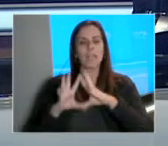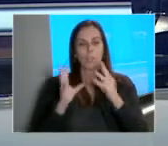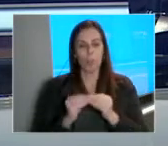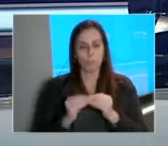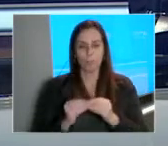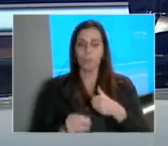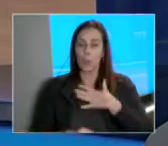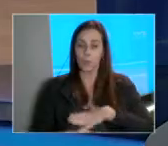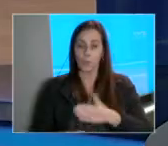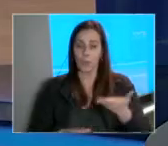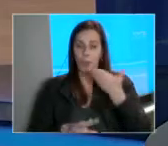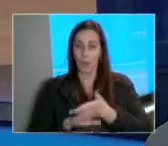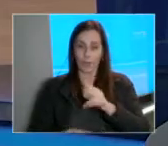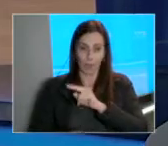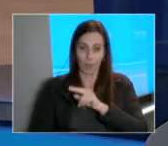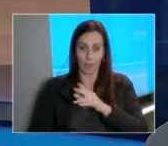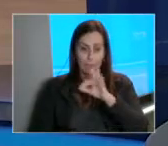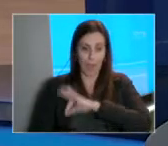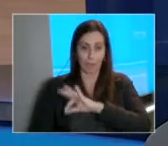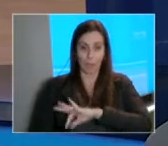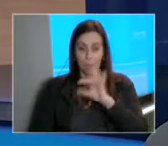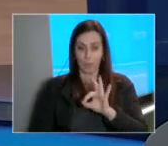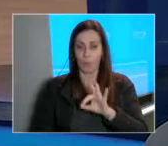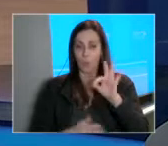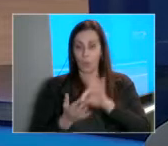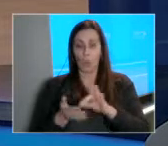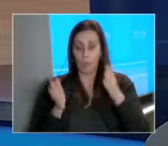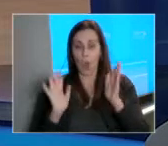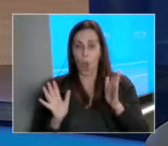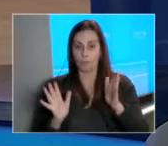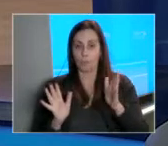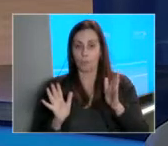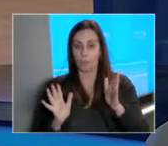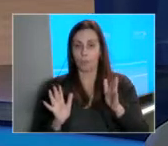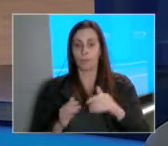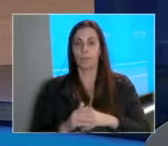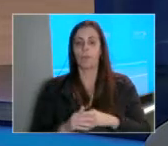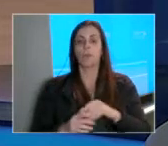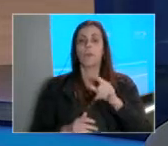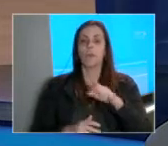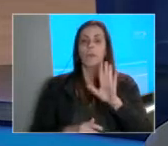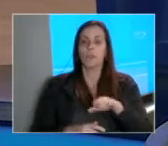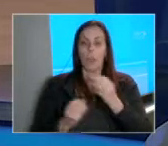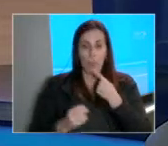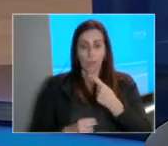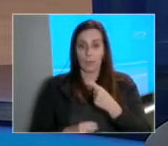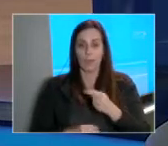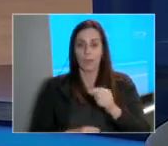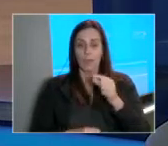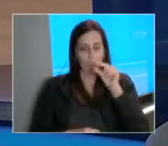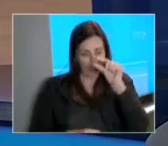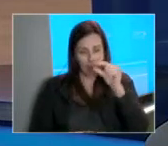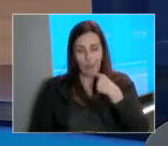לא, אז אני רוצה להציף לדיון הזה את ליברמן באמת, שהוא נקודה מאוד מאוד שמח. התייחסנו לזה. ככה להגיד. אז ככה